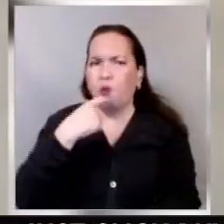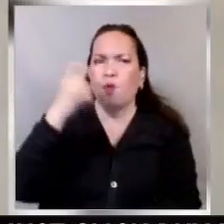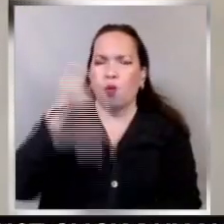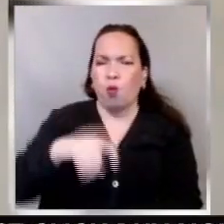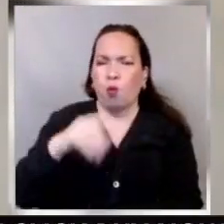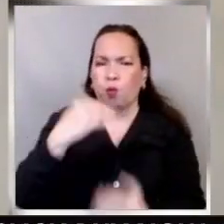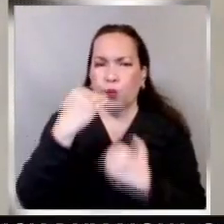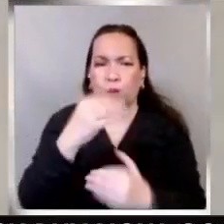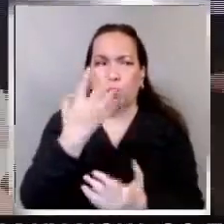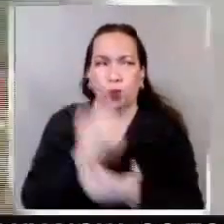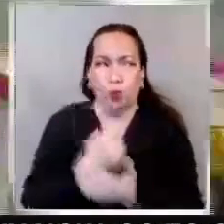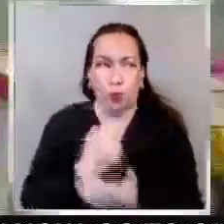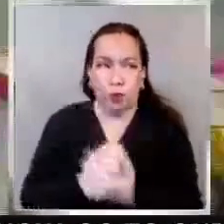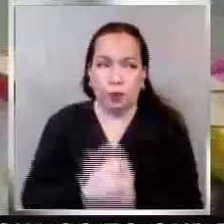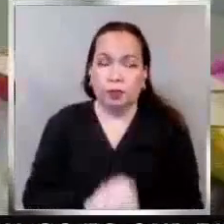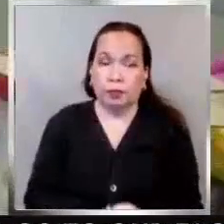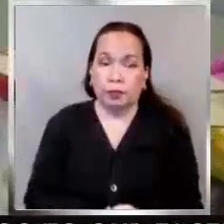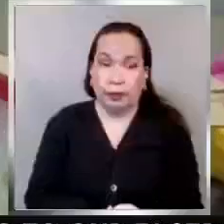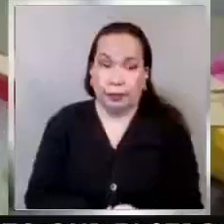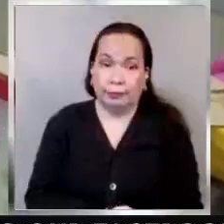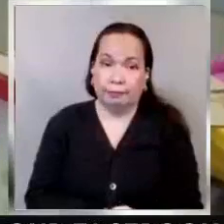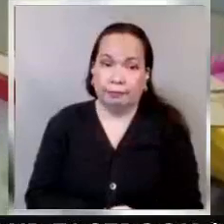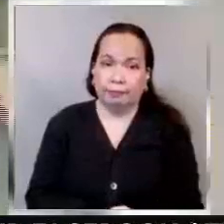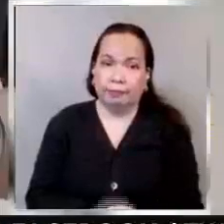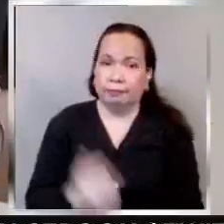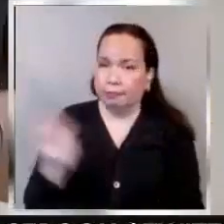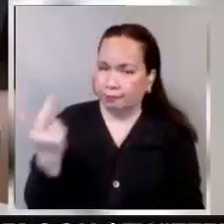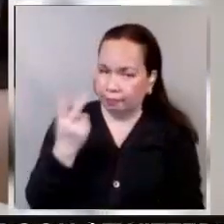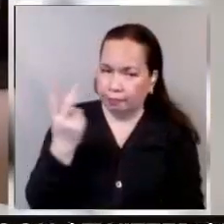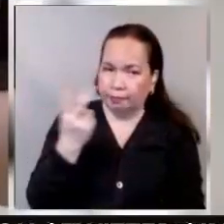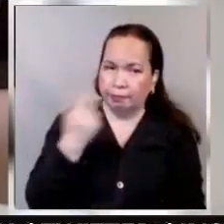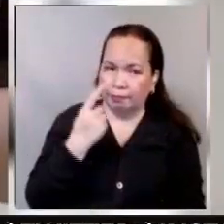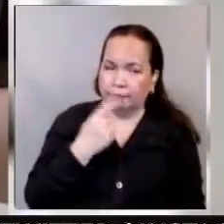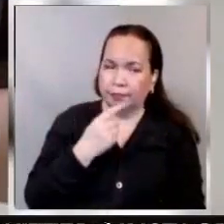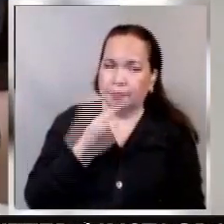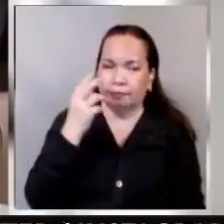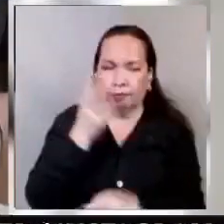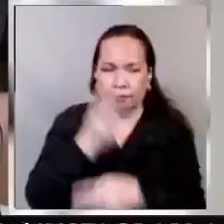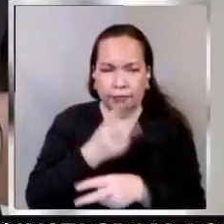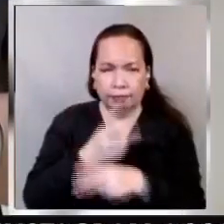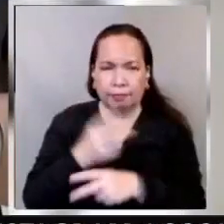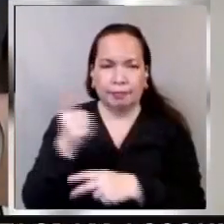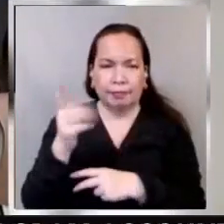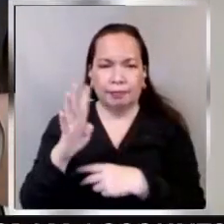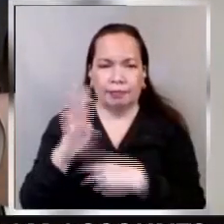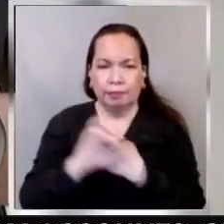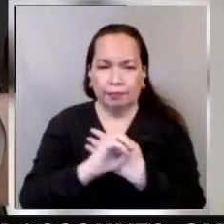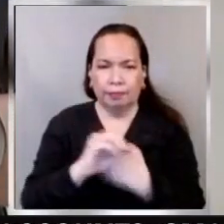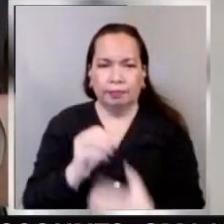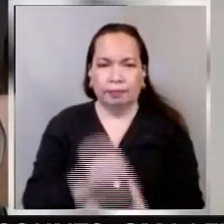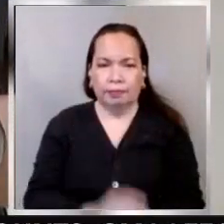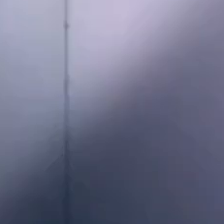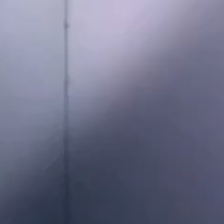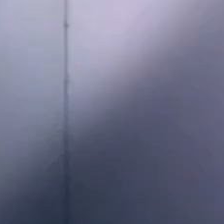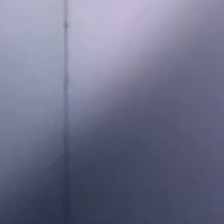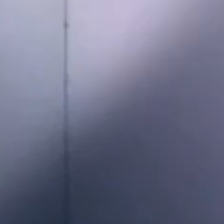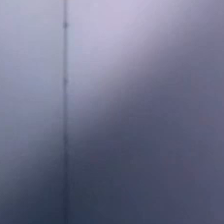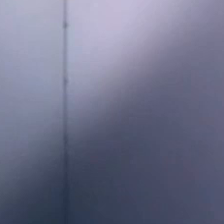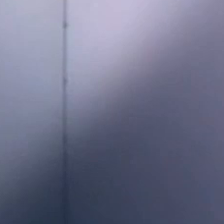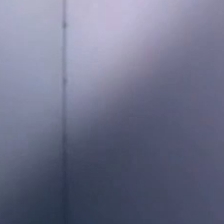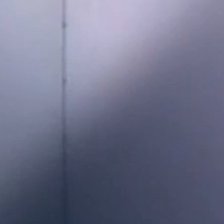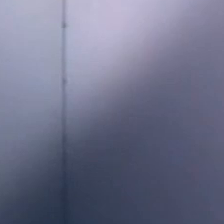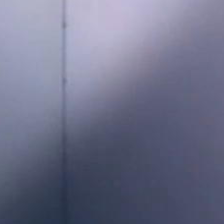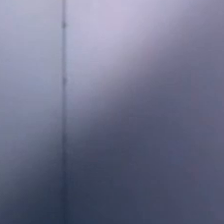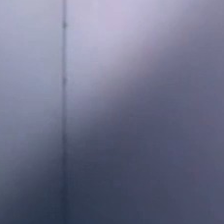Tina Pangilinan Perez. At ako naman si Bernadette Reyes. Nakatuto kami 24 oras.